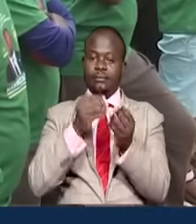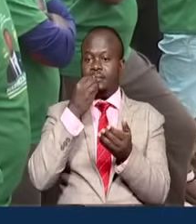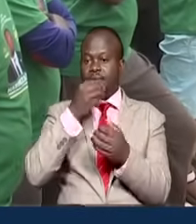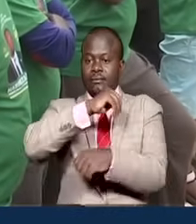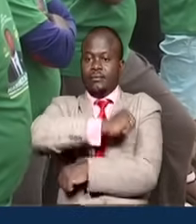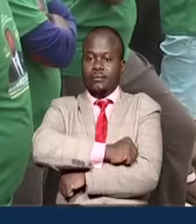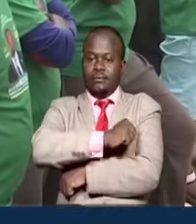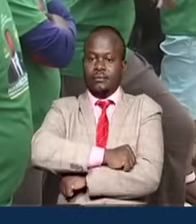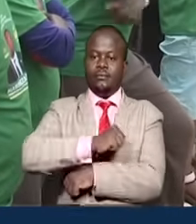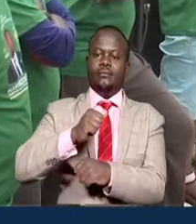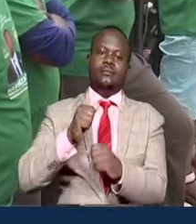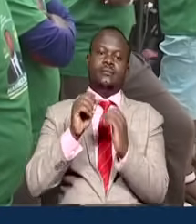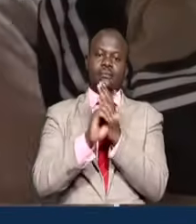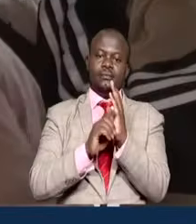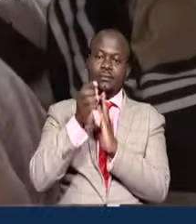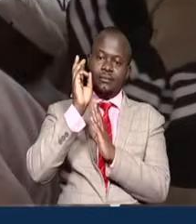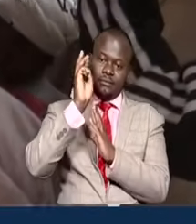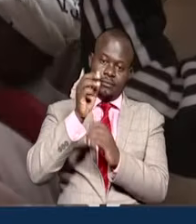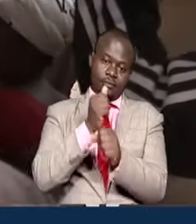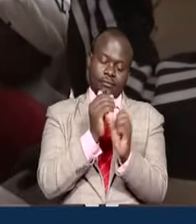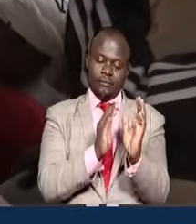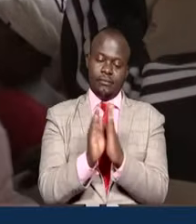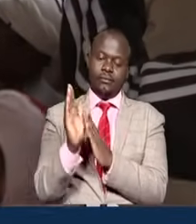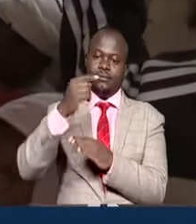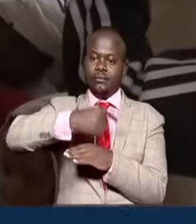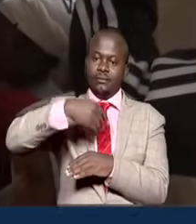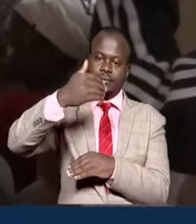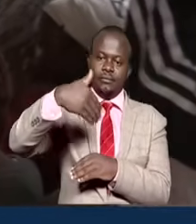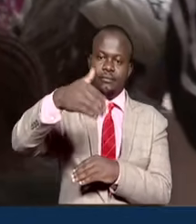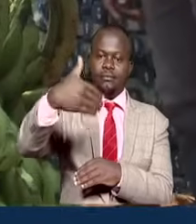ishuri, akarere ariko kazajya gakora gahunda y'umunsi ku munsi